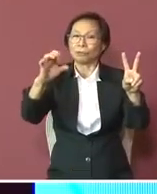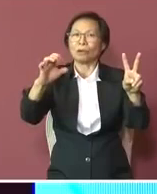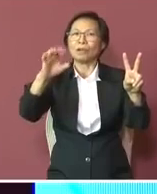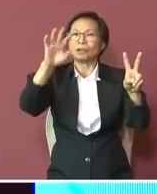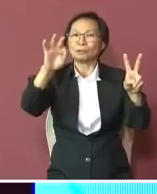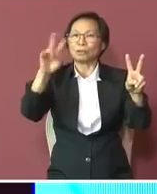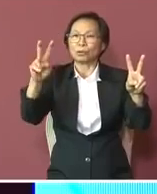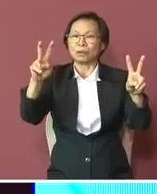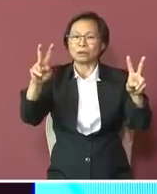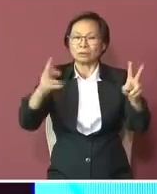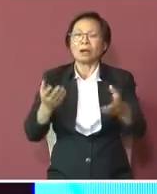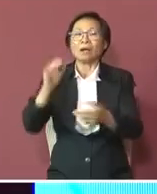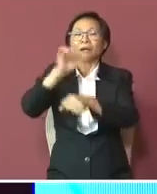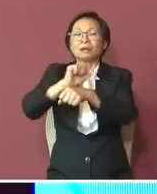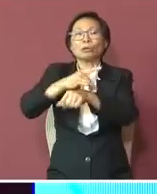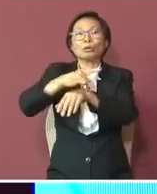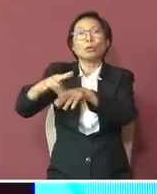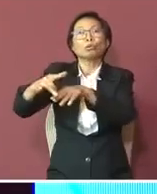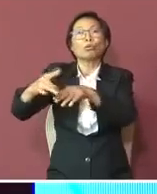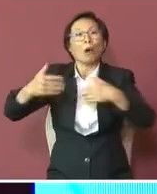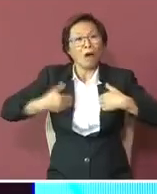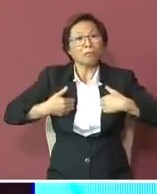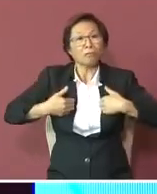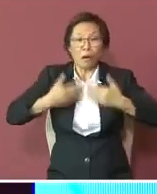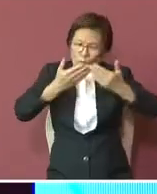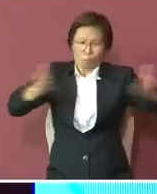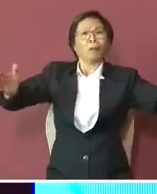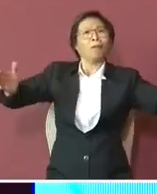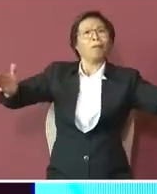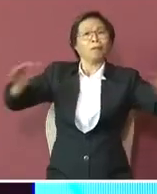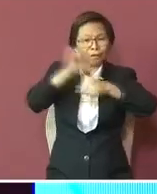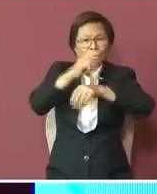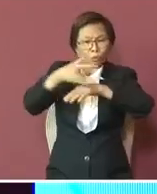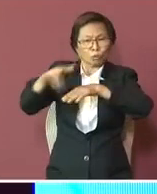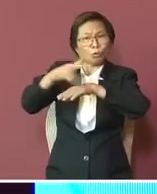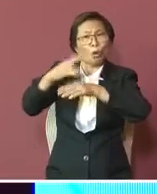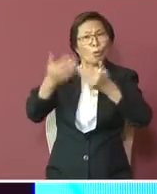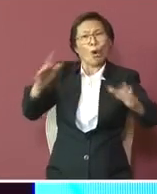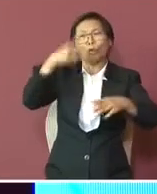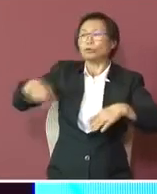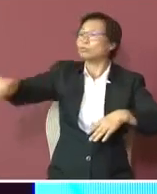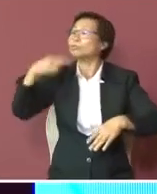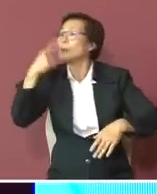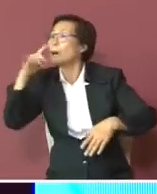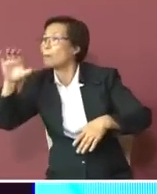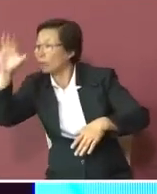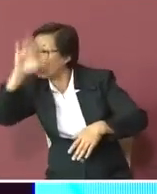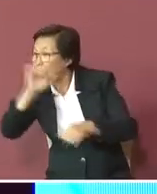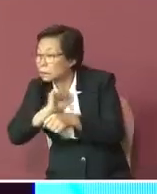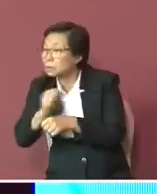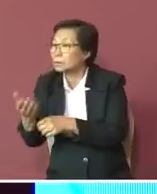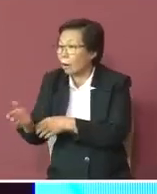3852 tawaran pekerjaan yang masih terbuka untuk para pencari kerja di